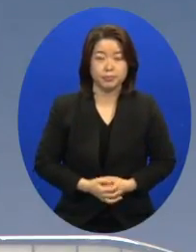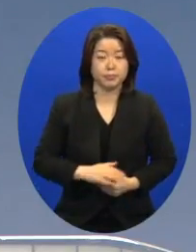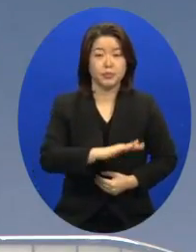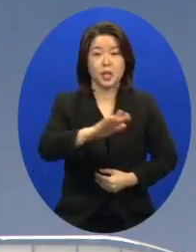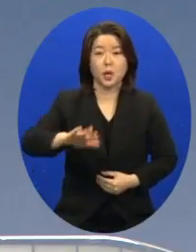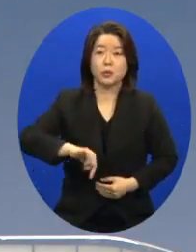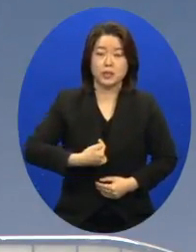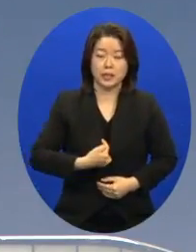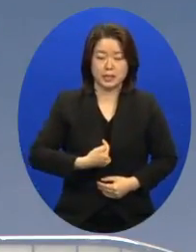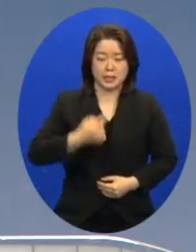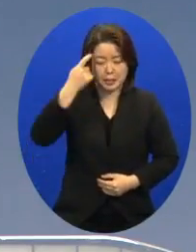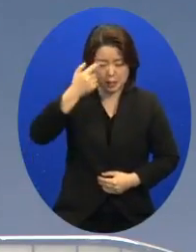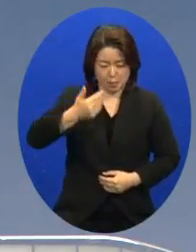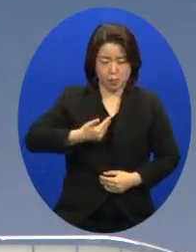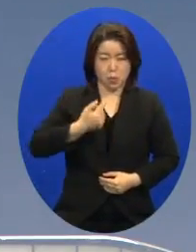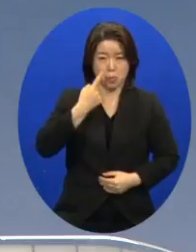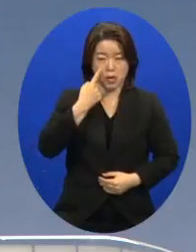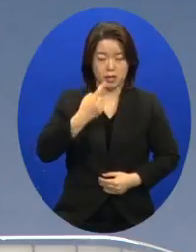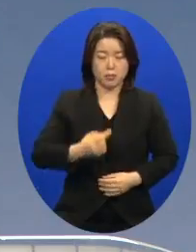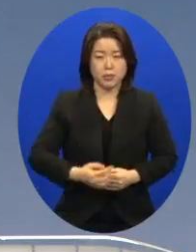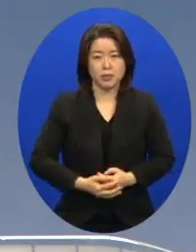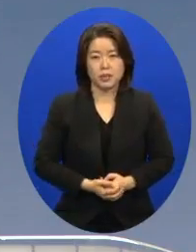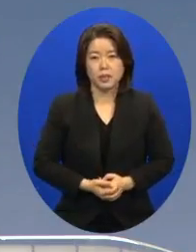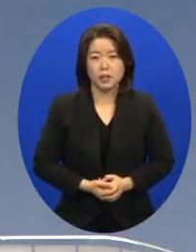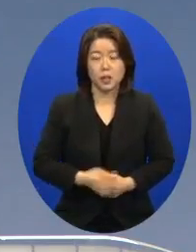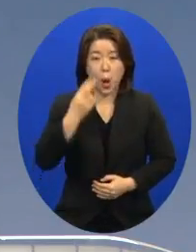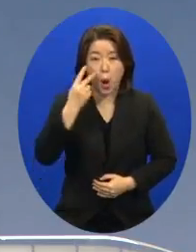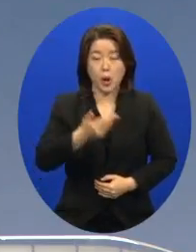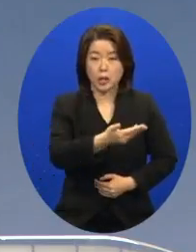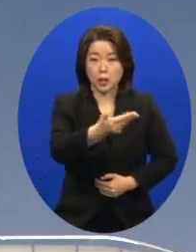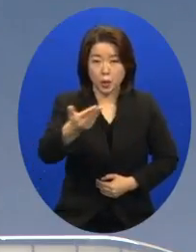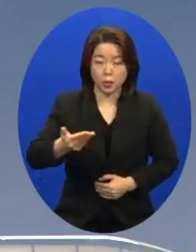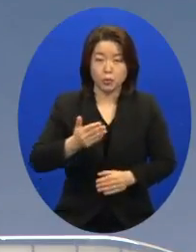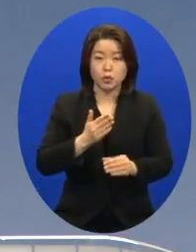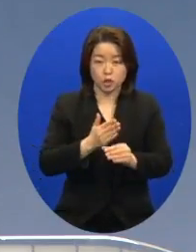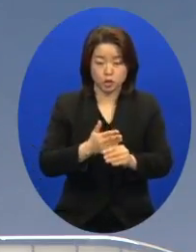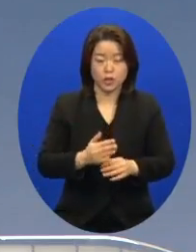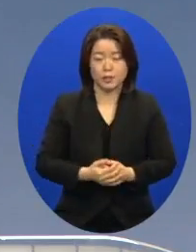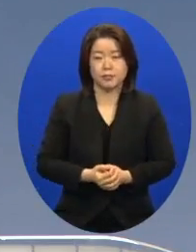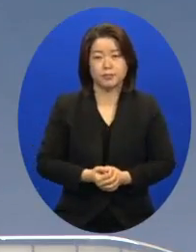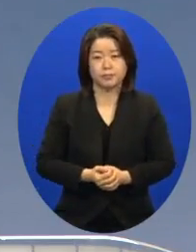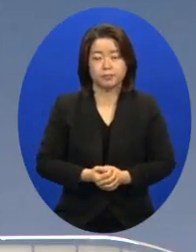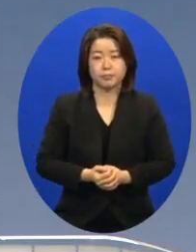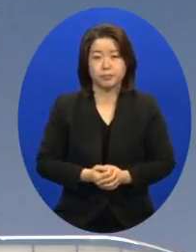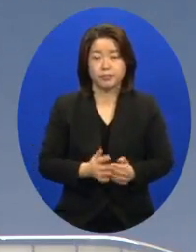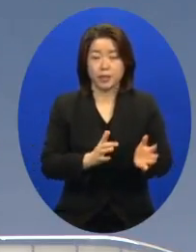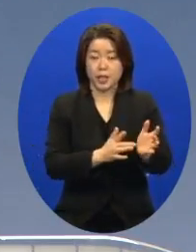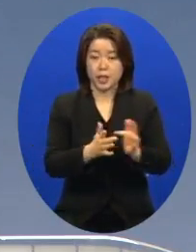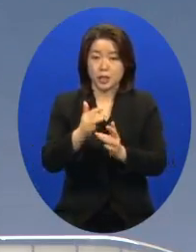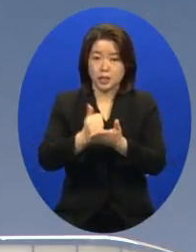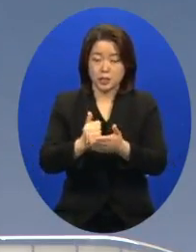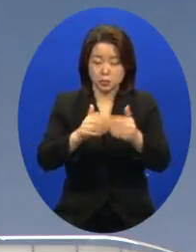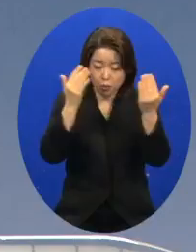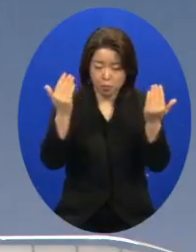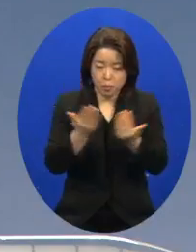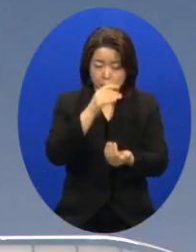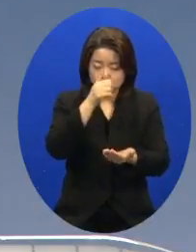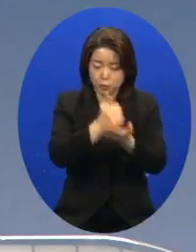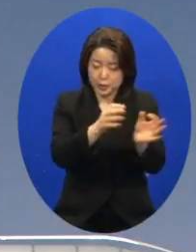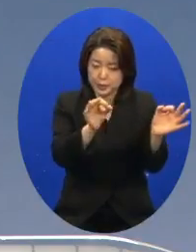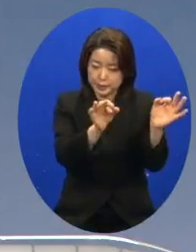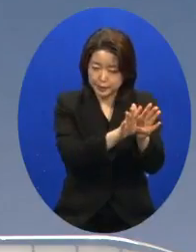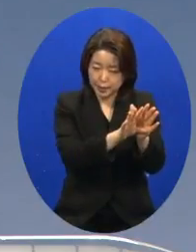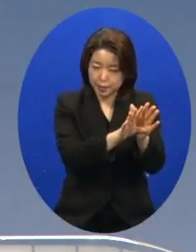우리 자신에게 한번 적용해 봐야 됩니다 혹시 여러분 중에도 예수 믿고 모든 죄를 사함 받았다고